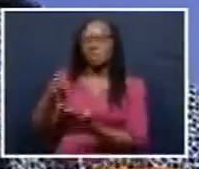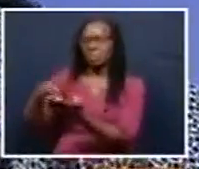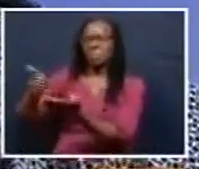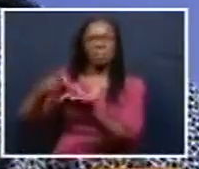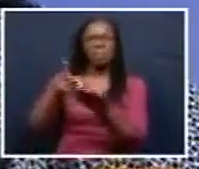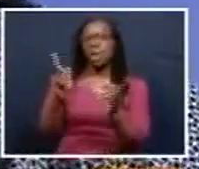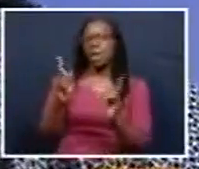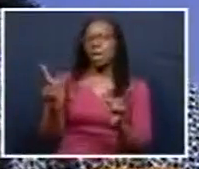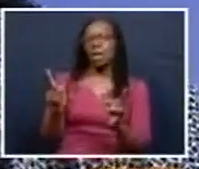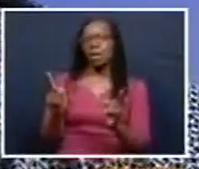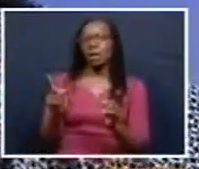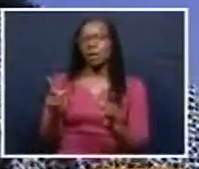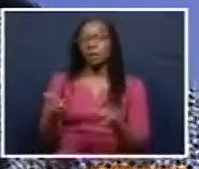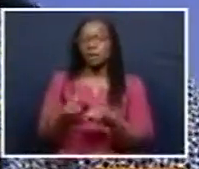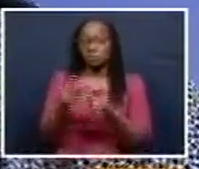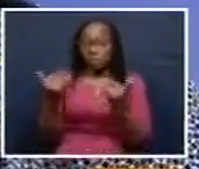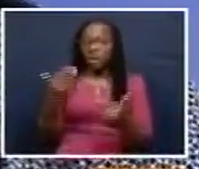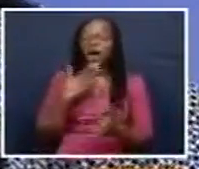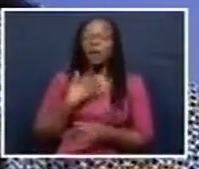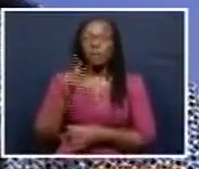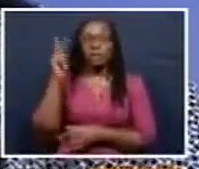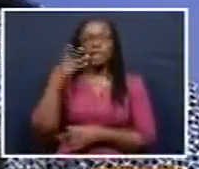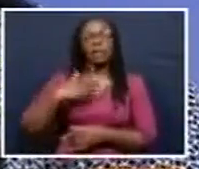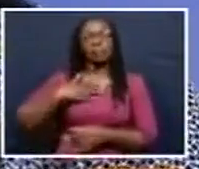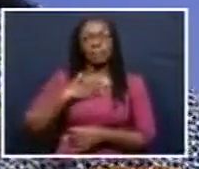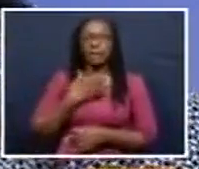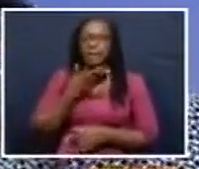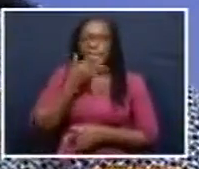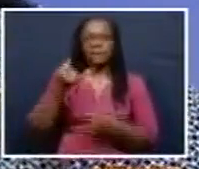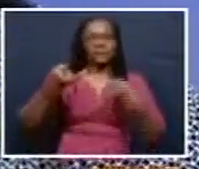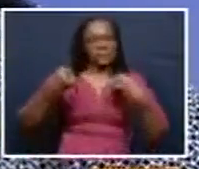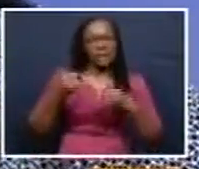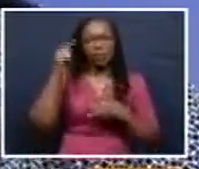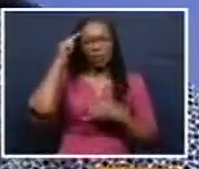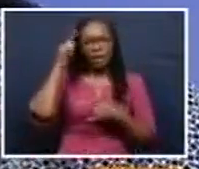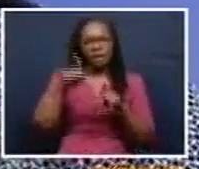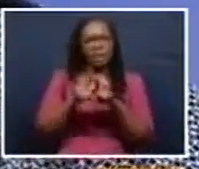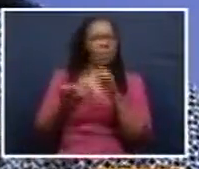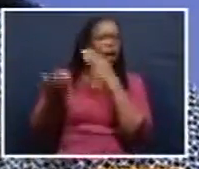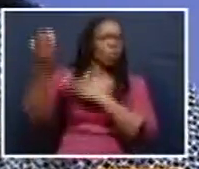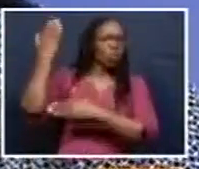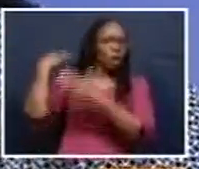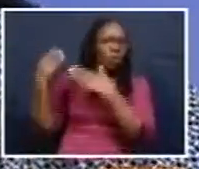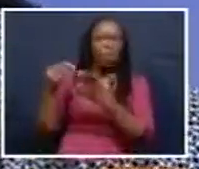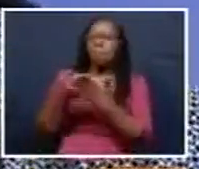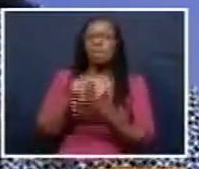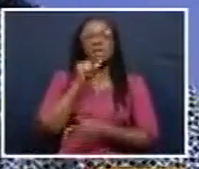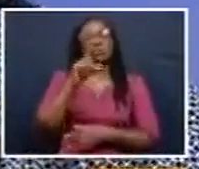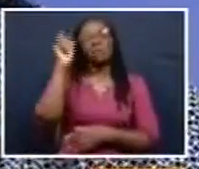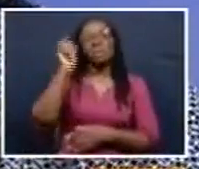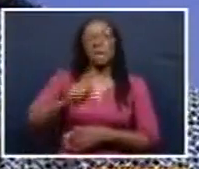ilitosha. Na wakati huu mimi nataka Wakenya warudi kwa vile ilikuwa zamani. Pesa si lazima ziwe